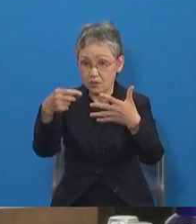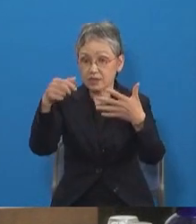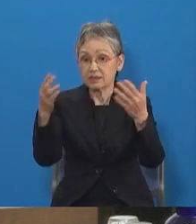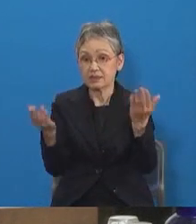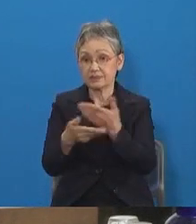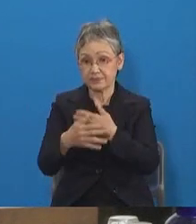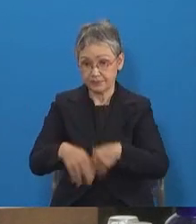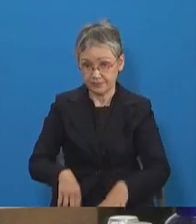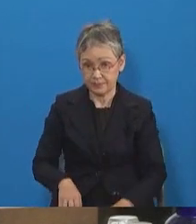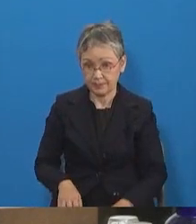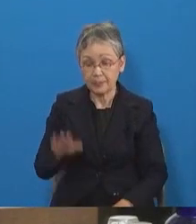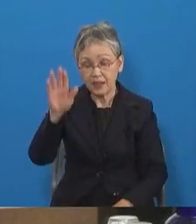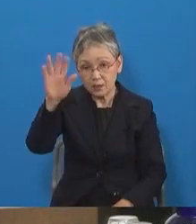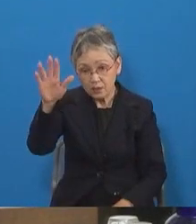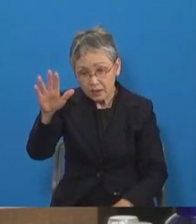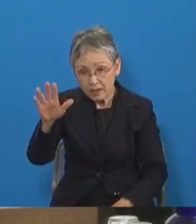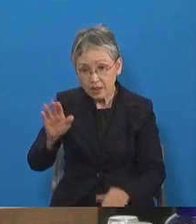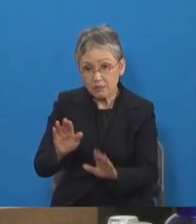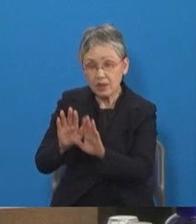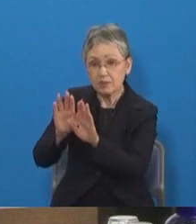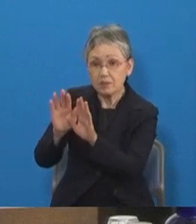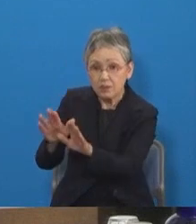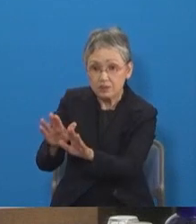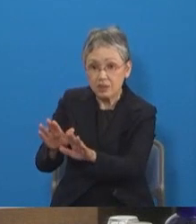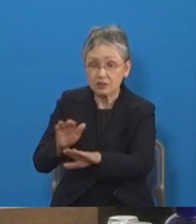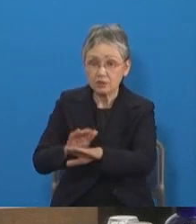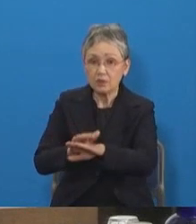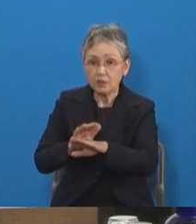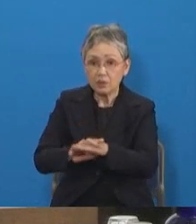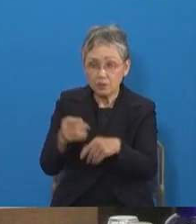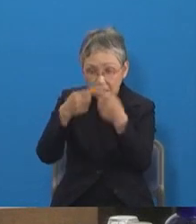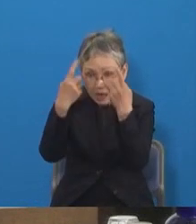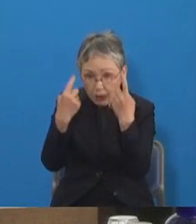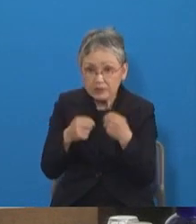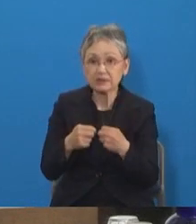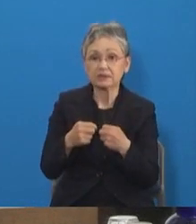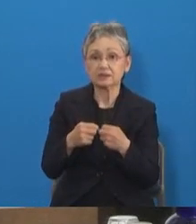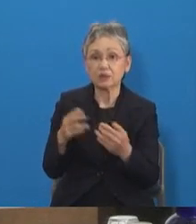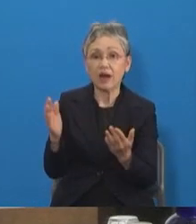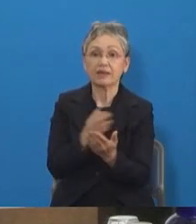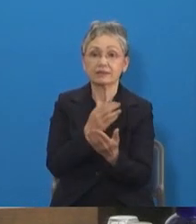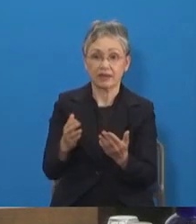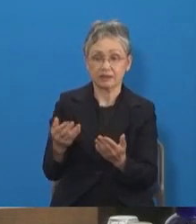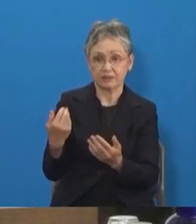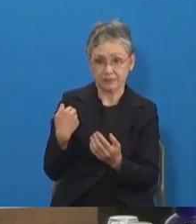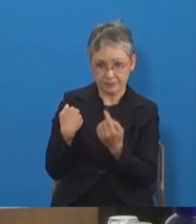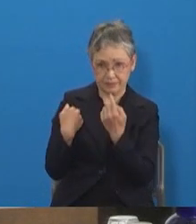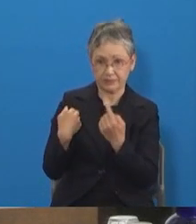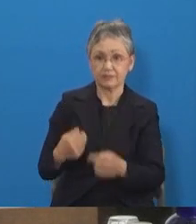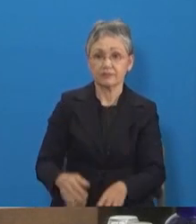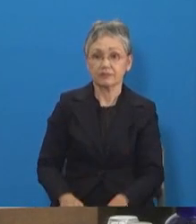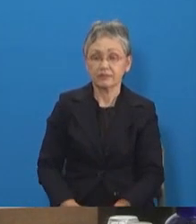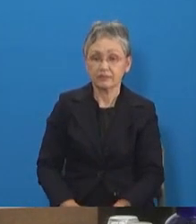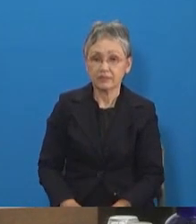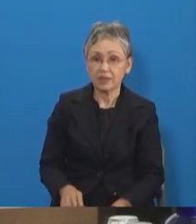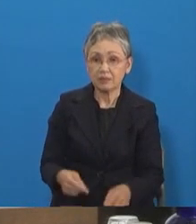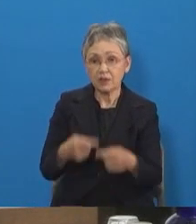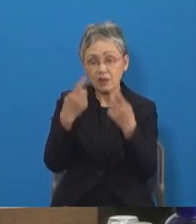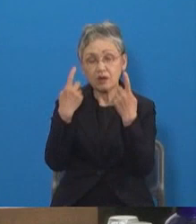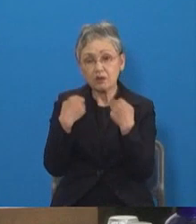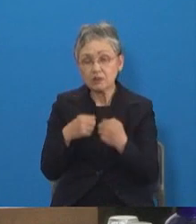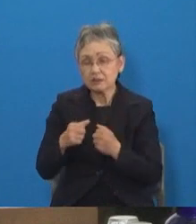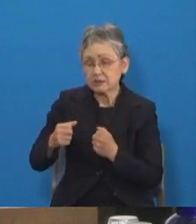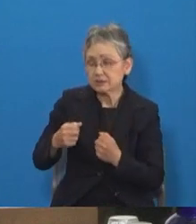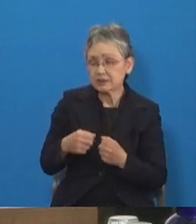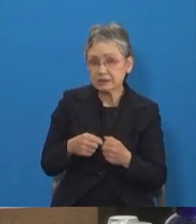は個人の判断に委ねることが基本となりましたが、熊沢議員ご指摘のとおり、 高齢者等の重症化リスクの高い方が避難